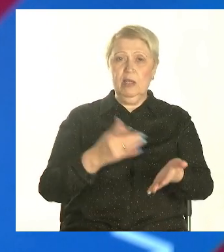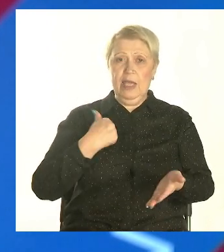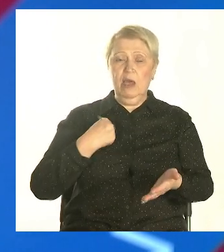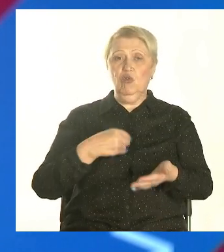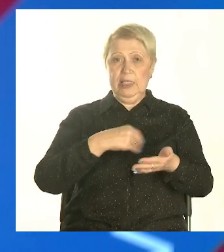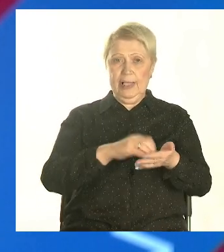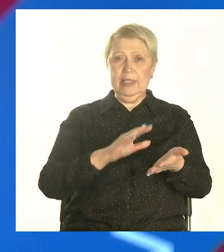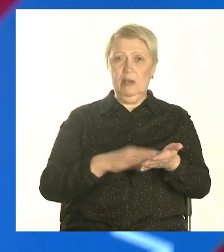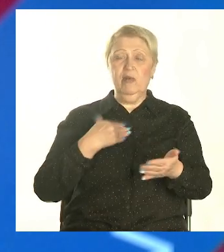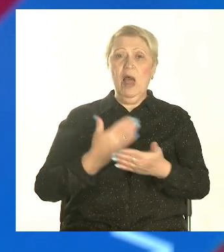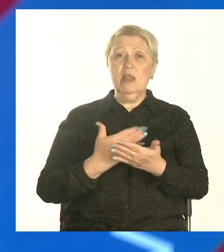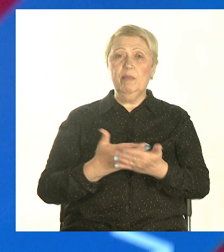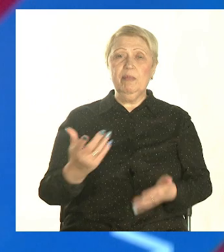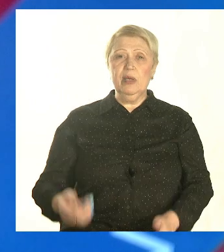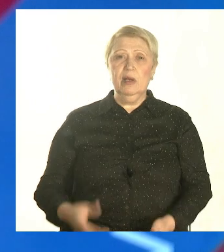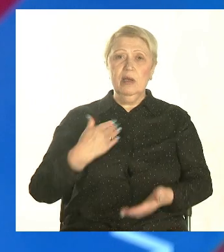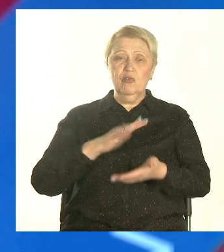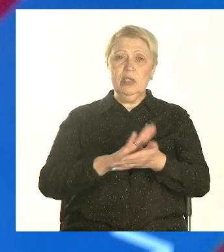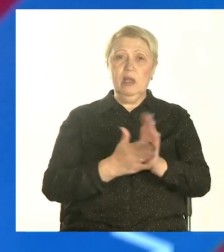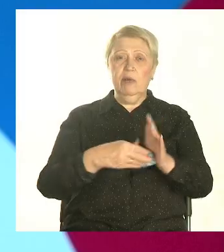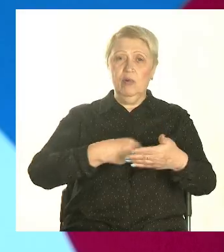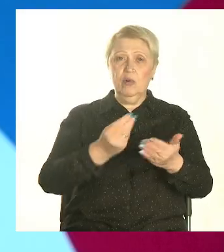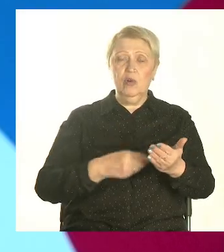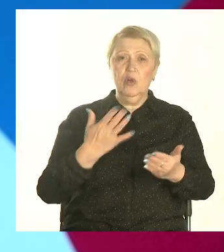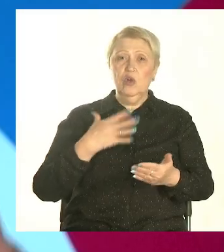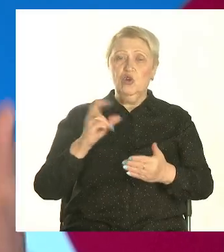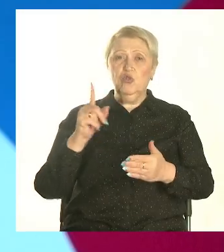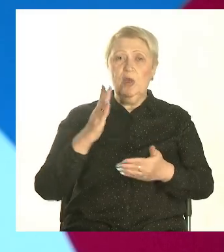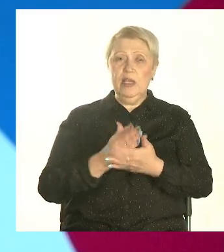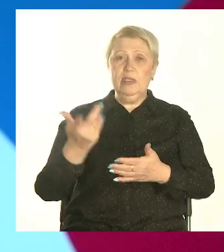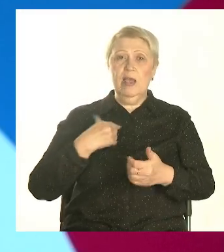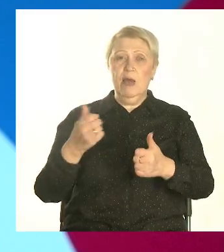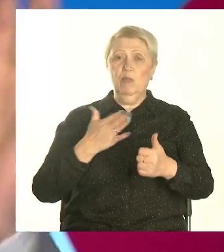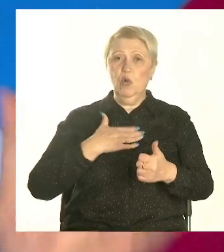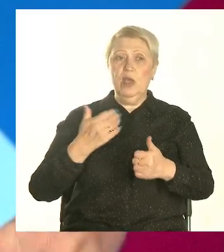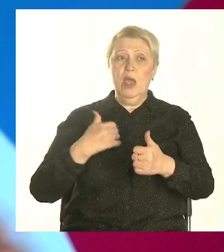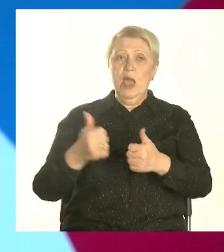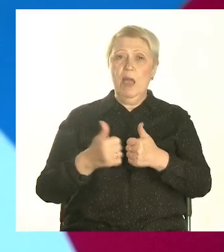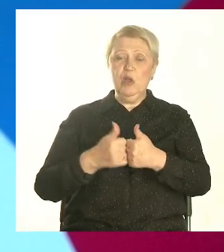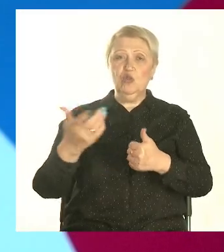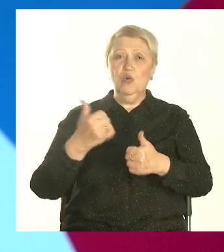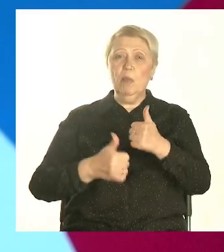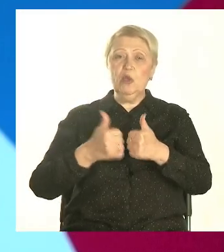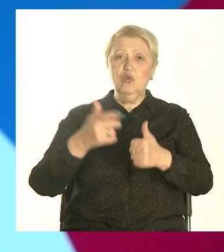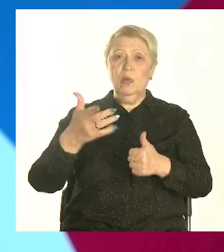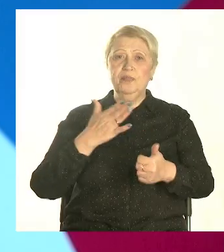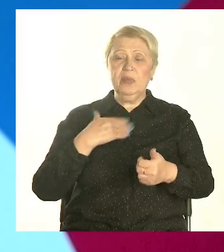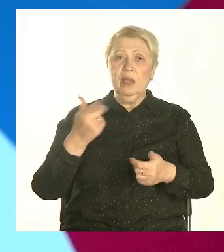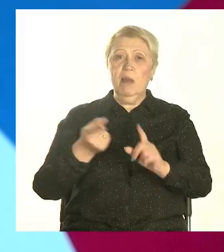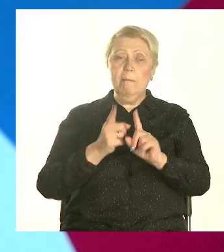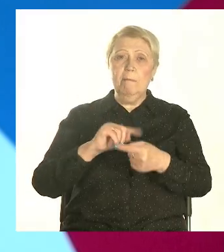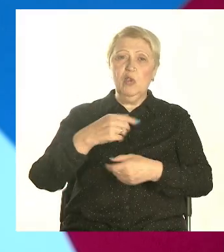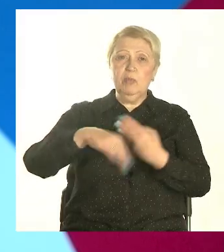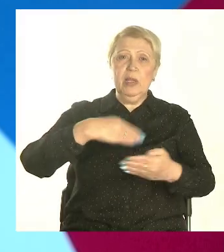я регистрирую, да, например, договор о том, что вот у меня между переработчиком и мною есть, и там жильцами моего дома, есть договоренность, что мы